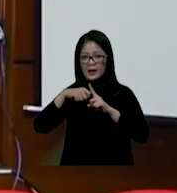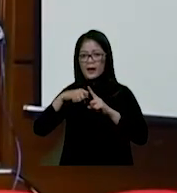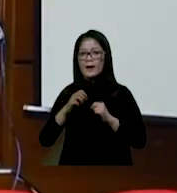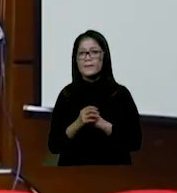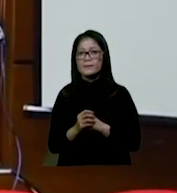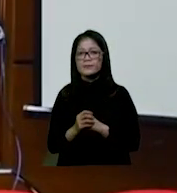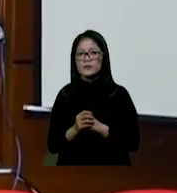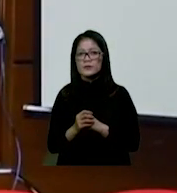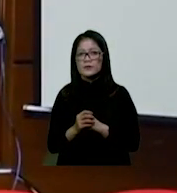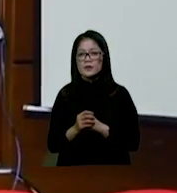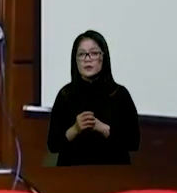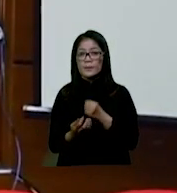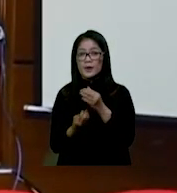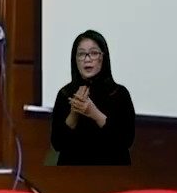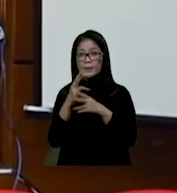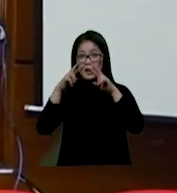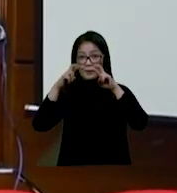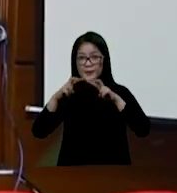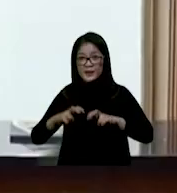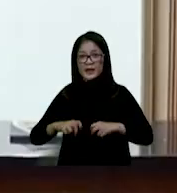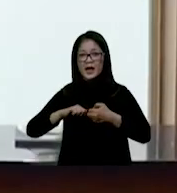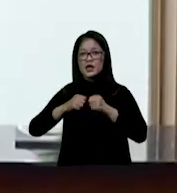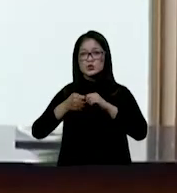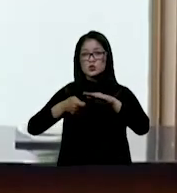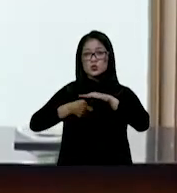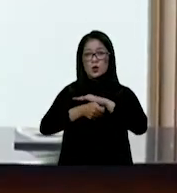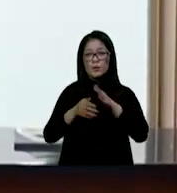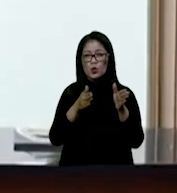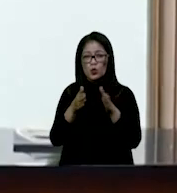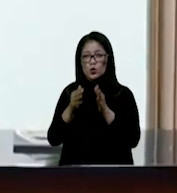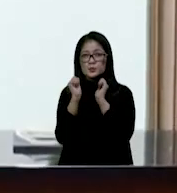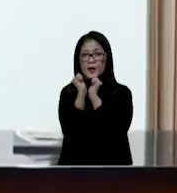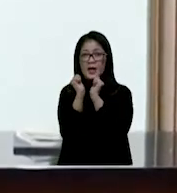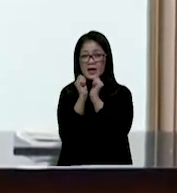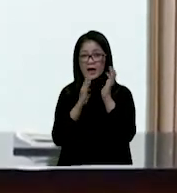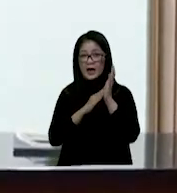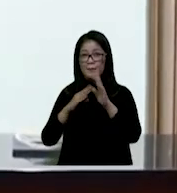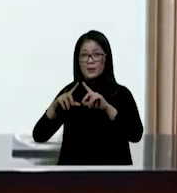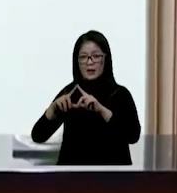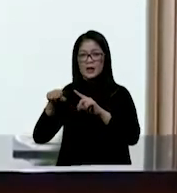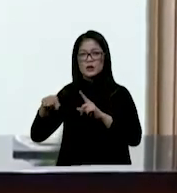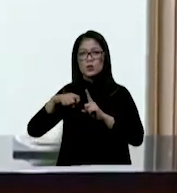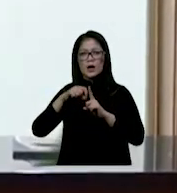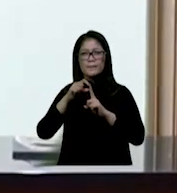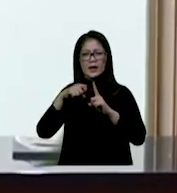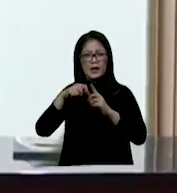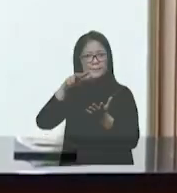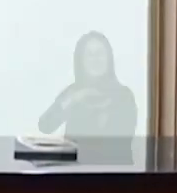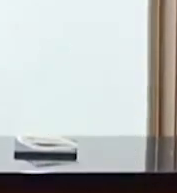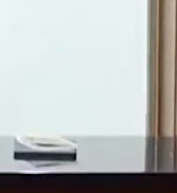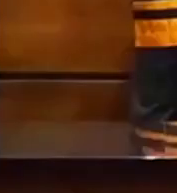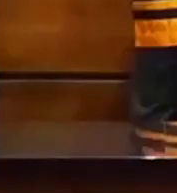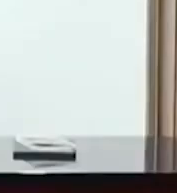dari pengembangan penyidikan kasus suap pengurusan perkara di Mahkamah Agung KPK kembali menetapkan 3 tersangka baru salah satunya